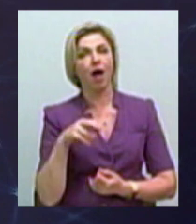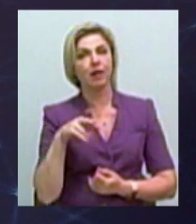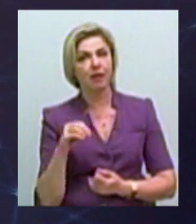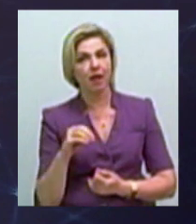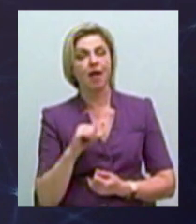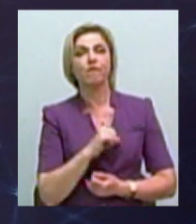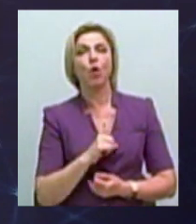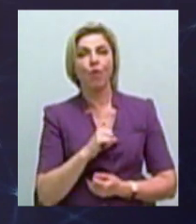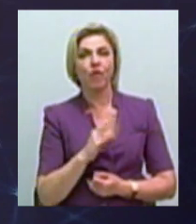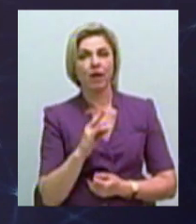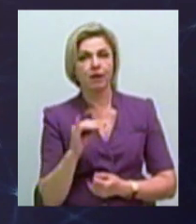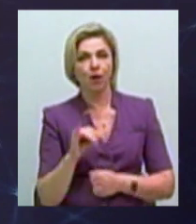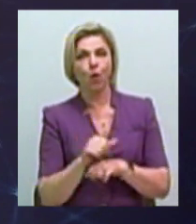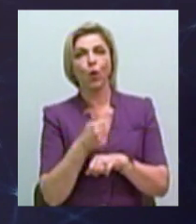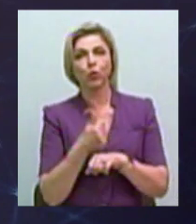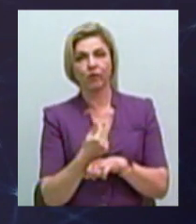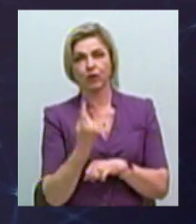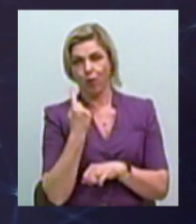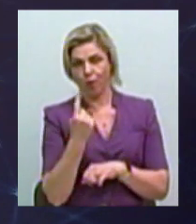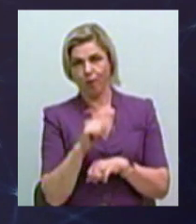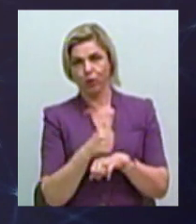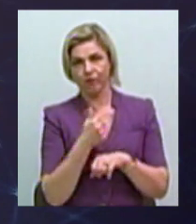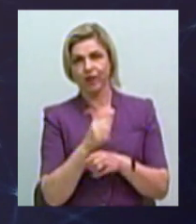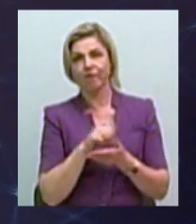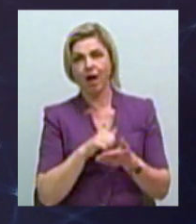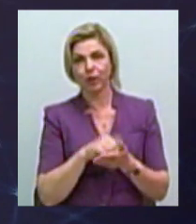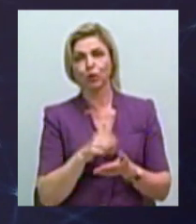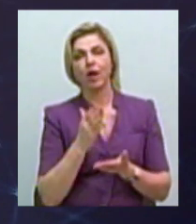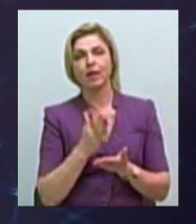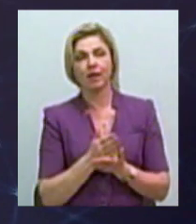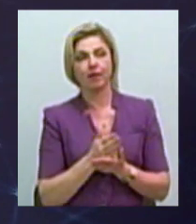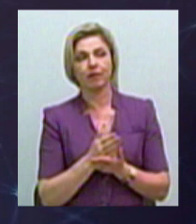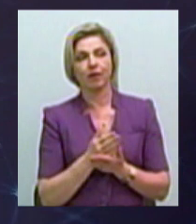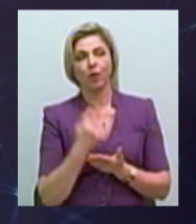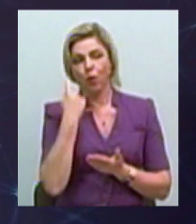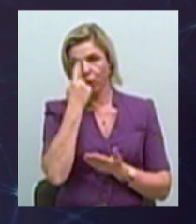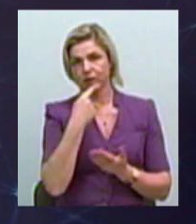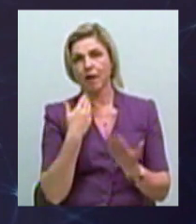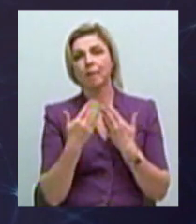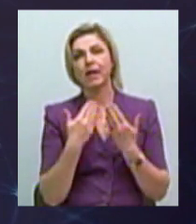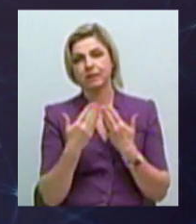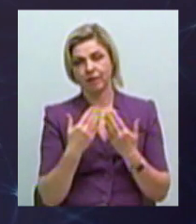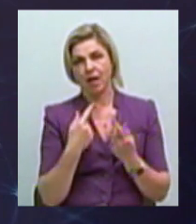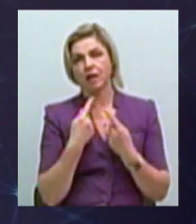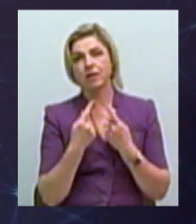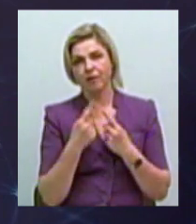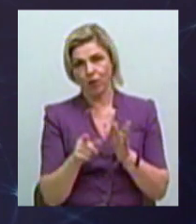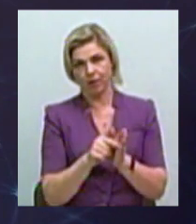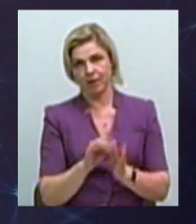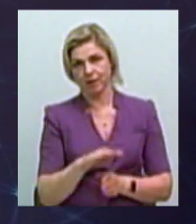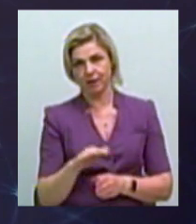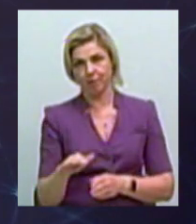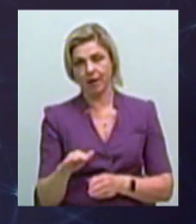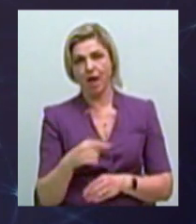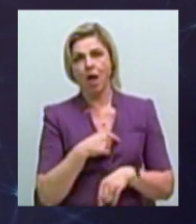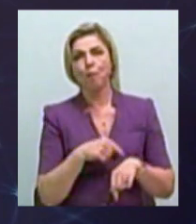в вихованні головним, одним із головних факторів є особиста співбесіда, особиста бесіда.